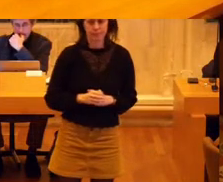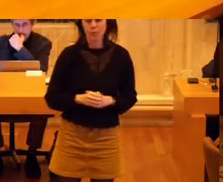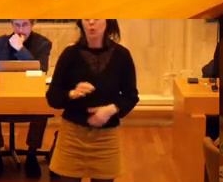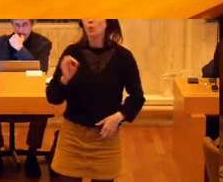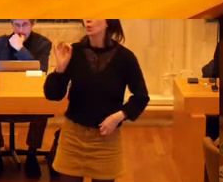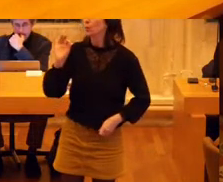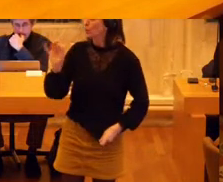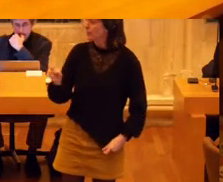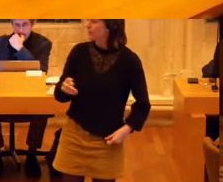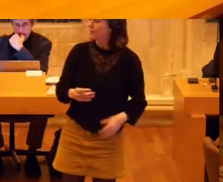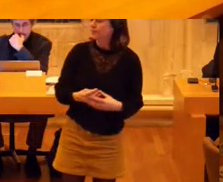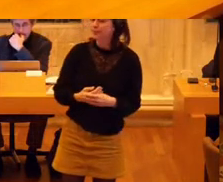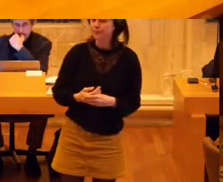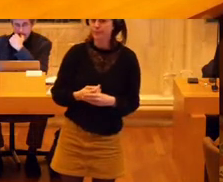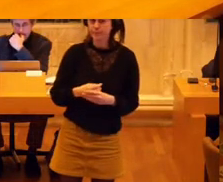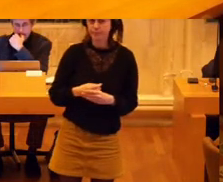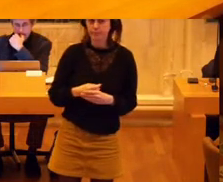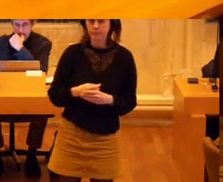à fait.